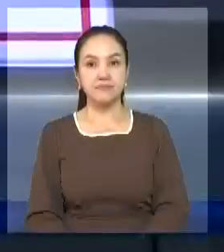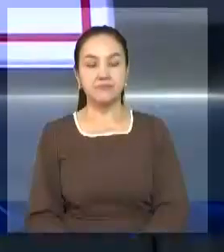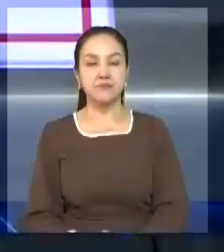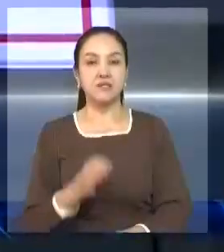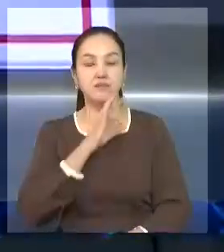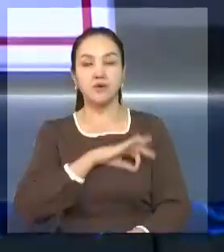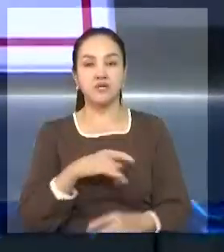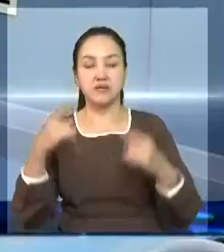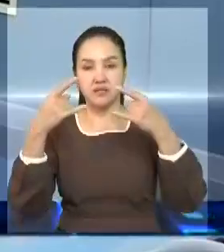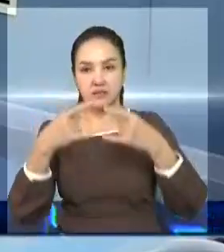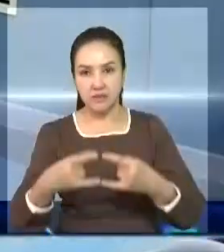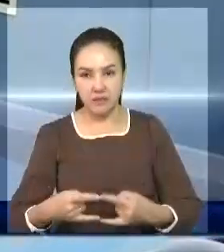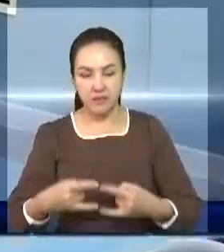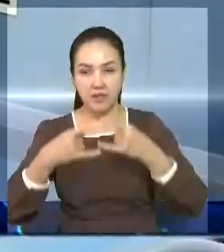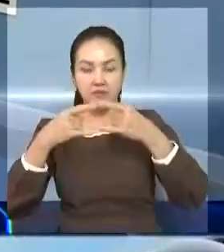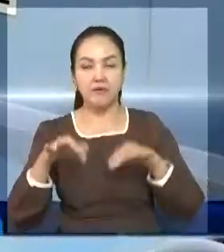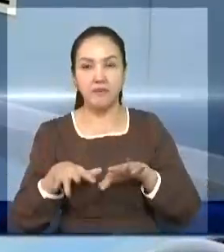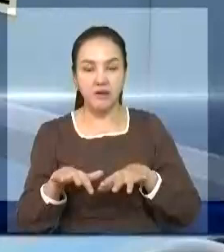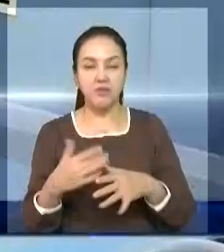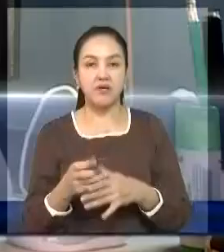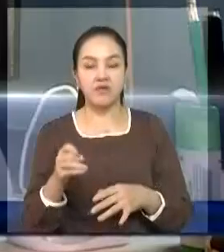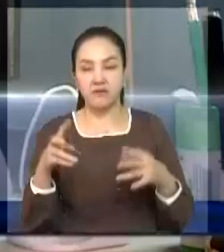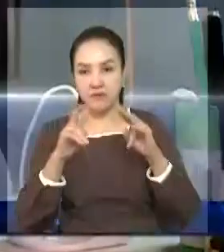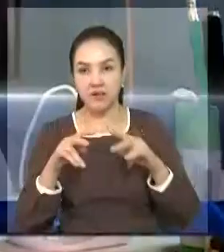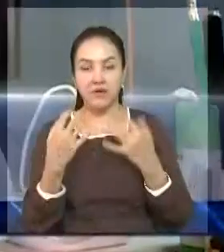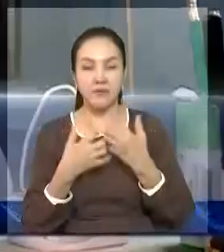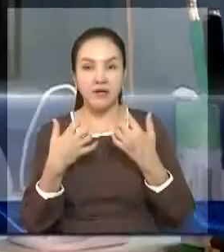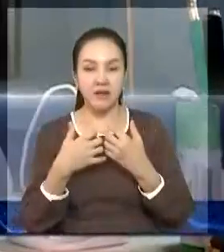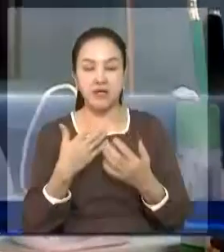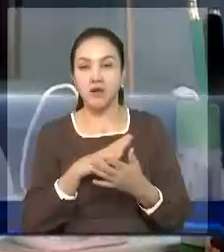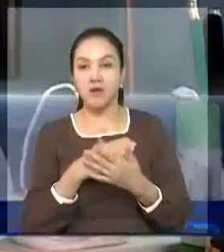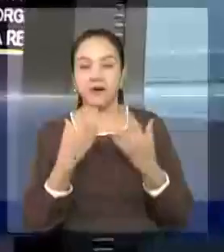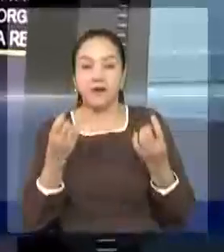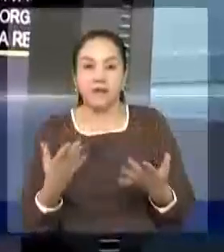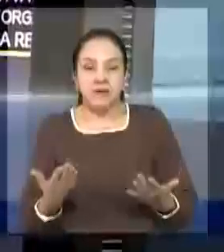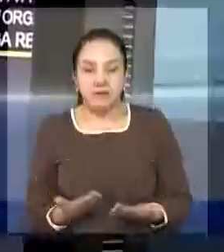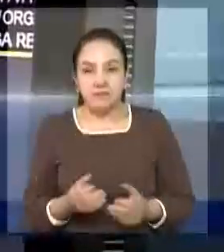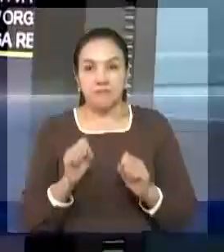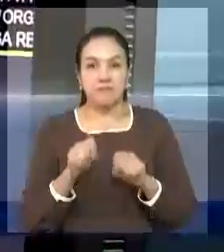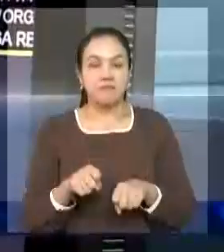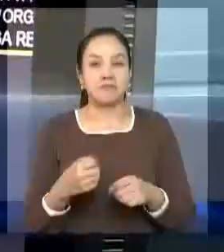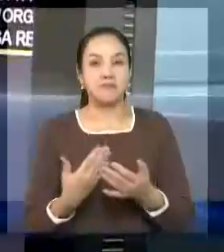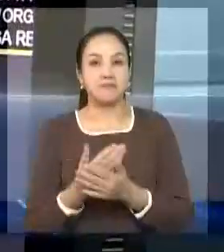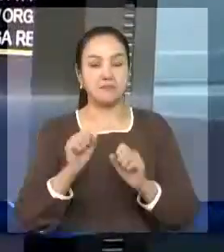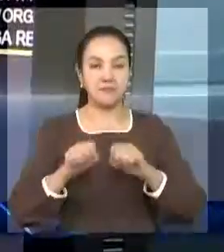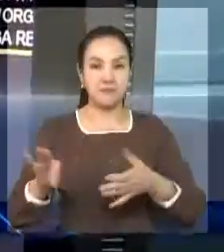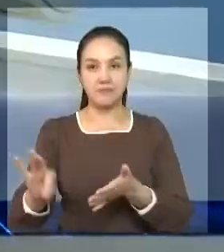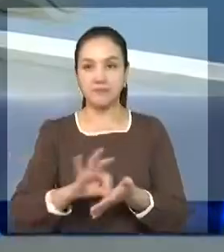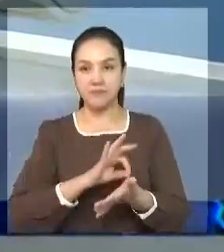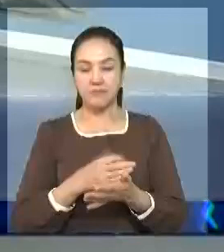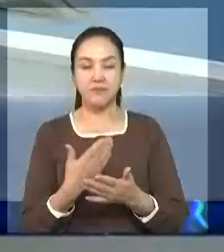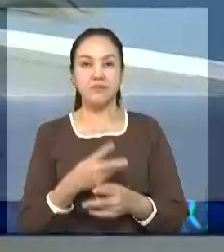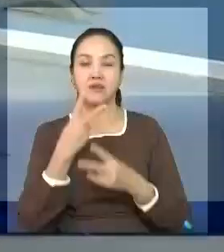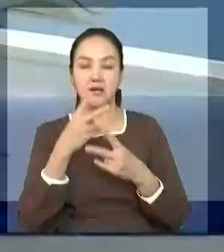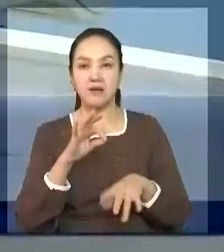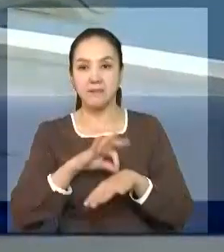Пользу от рентгеновской диагностики, компьютерной томографии и УЗИ-аппарата видят как врачи, так и простые жители. Ведь современное оборудование позволяет быстро и своевременно